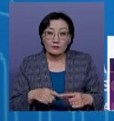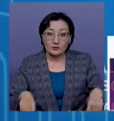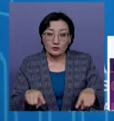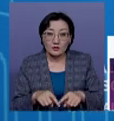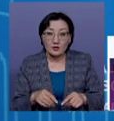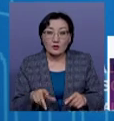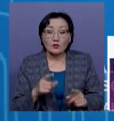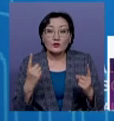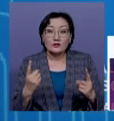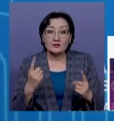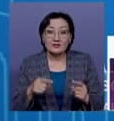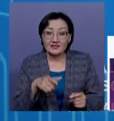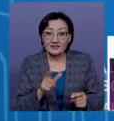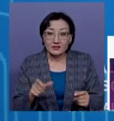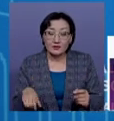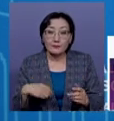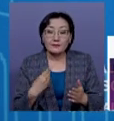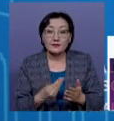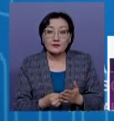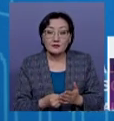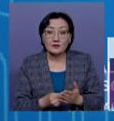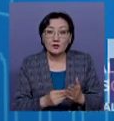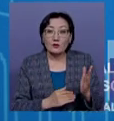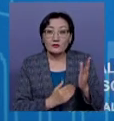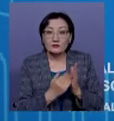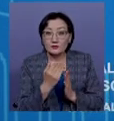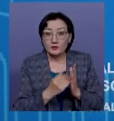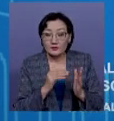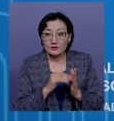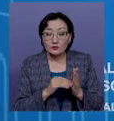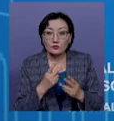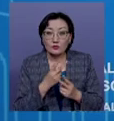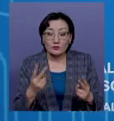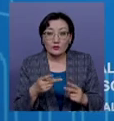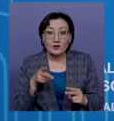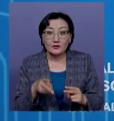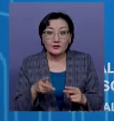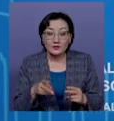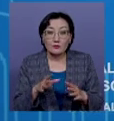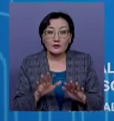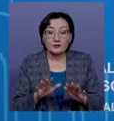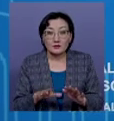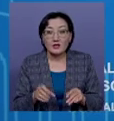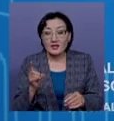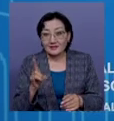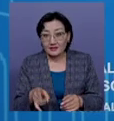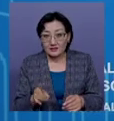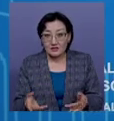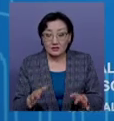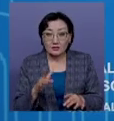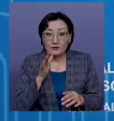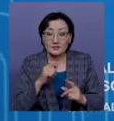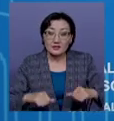олардың ең үлкен клиент берген рейтингті қарап, 2000 ғана такси қалдырамыз осы карантин